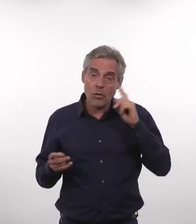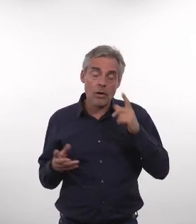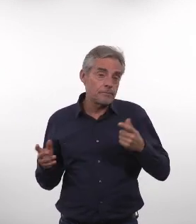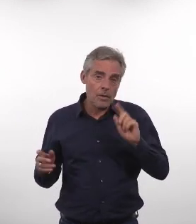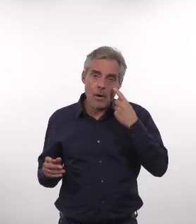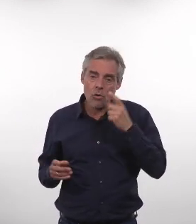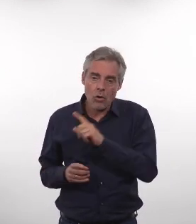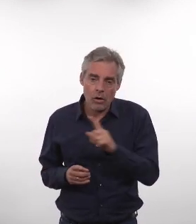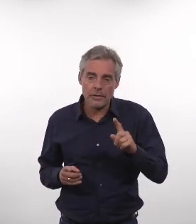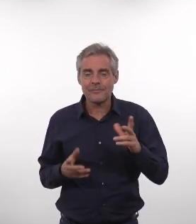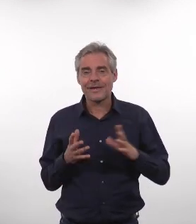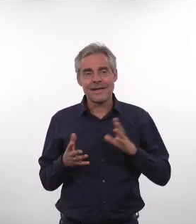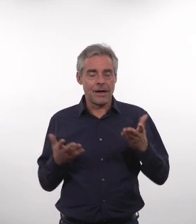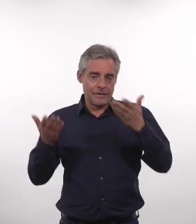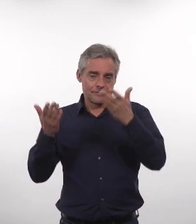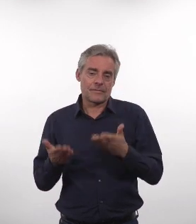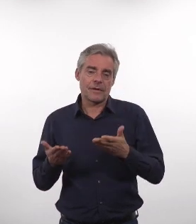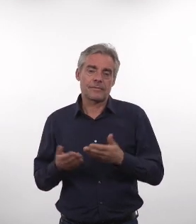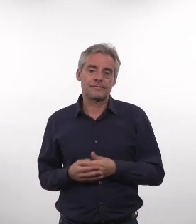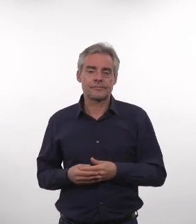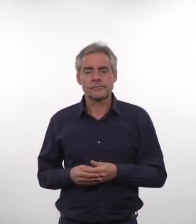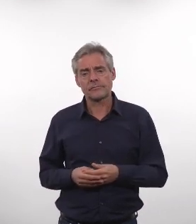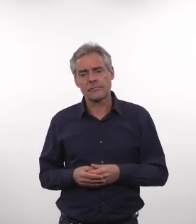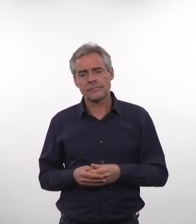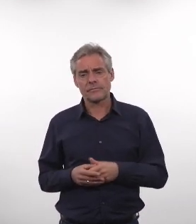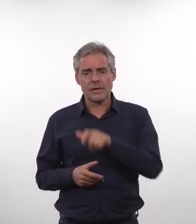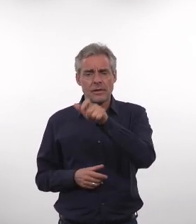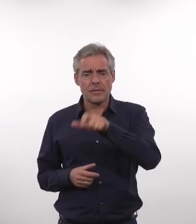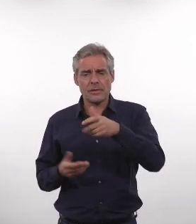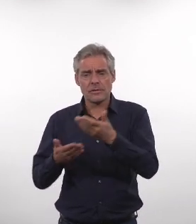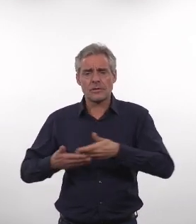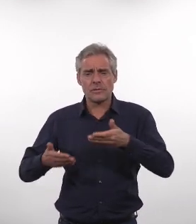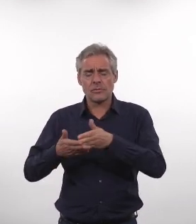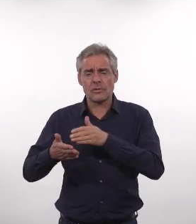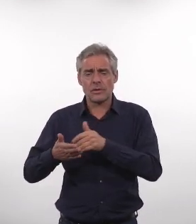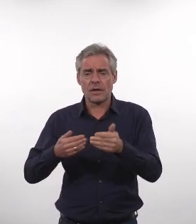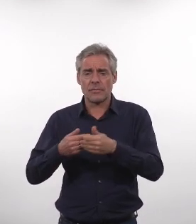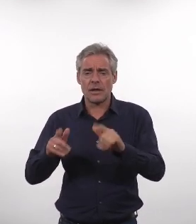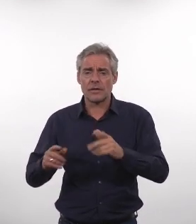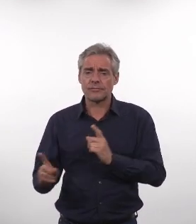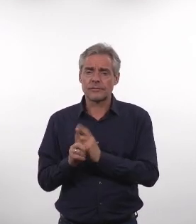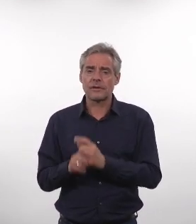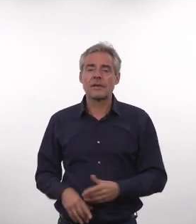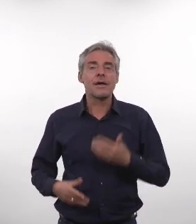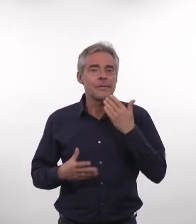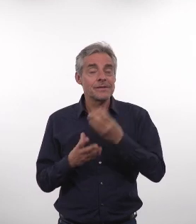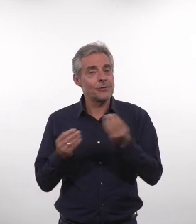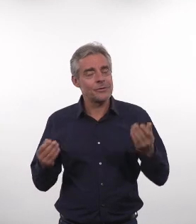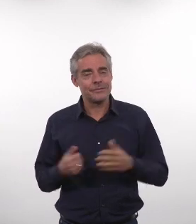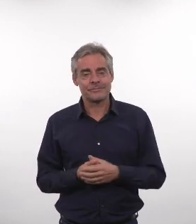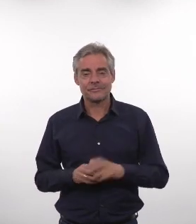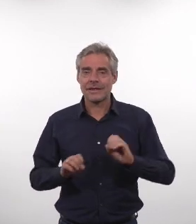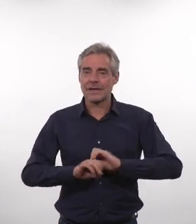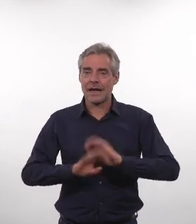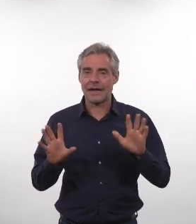forcément l'habitude d'avoir non plus des personnes en situation de handicap. Merci beaucoup, c'est